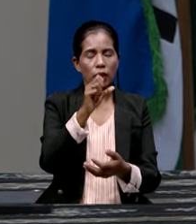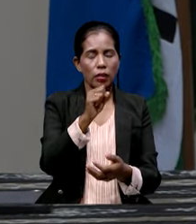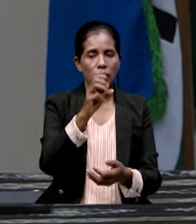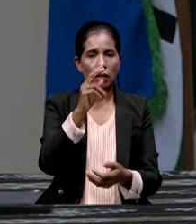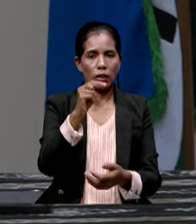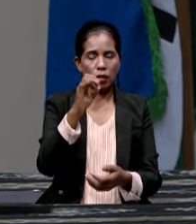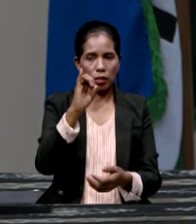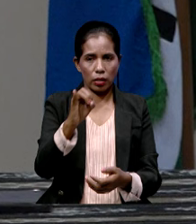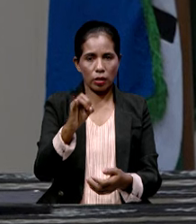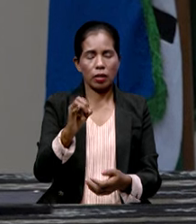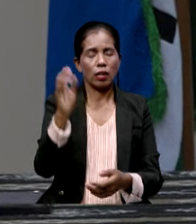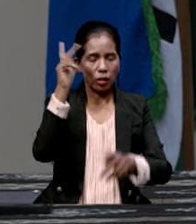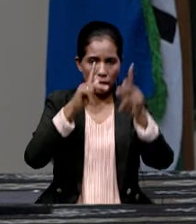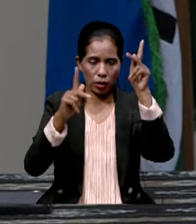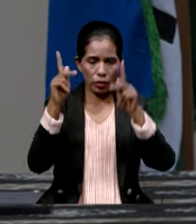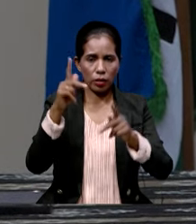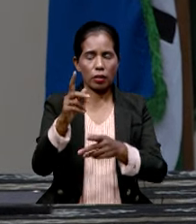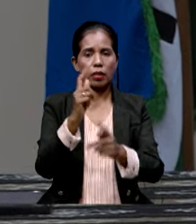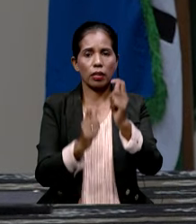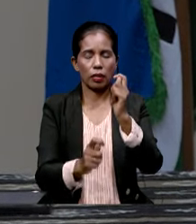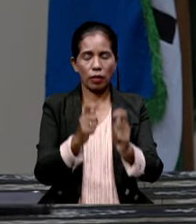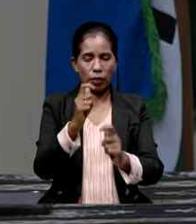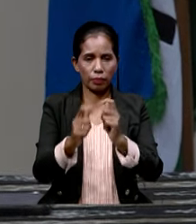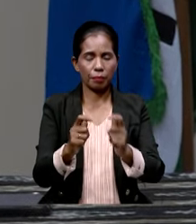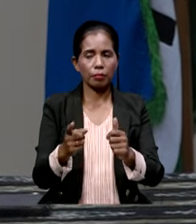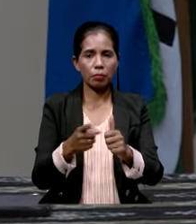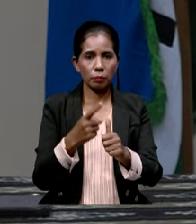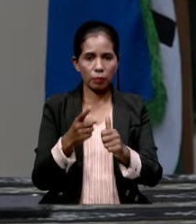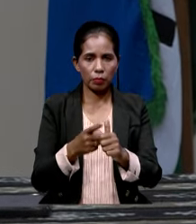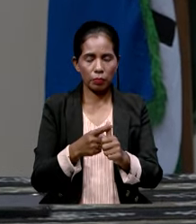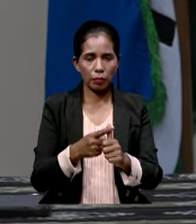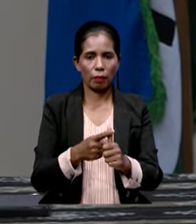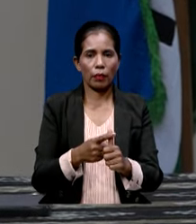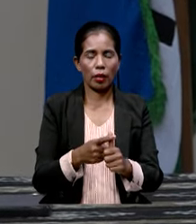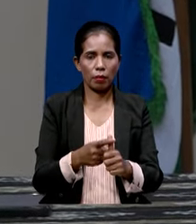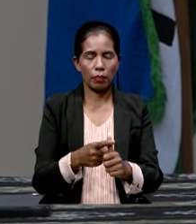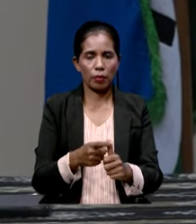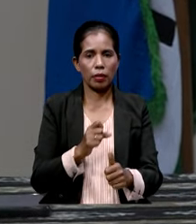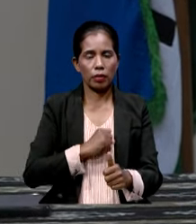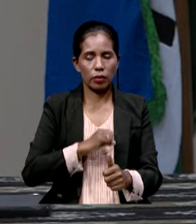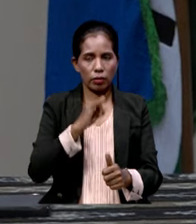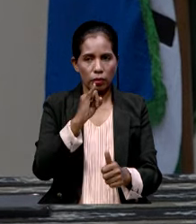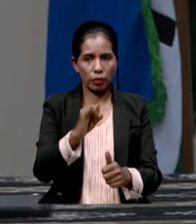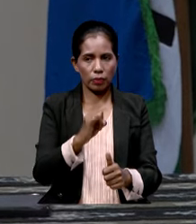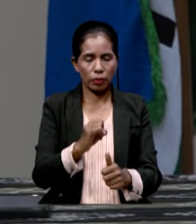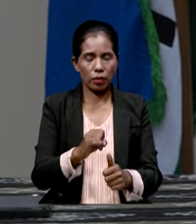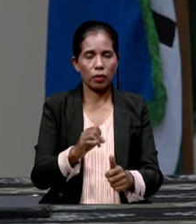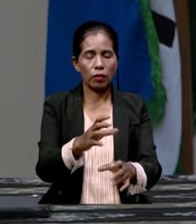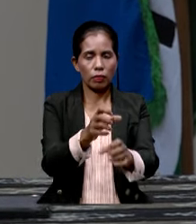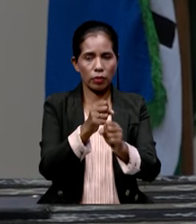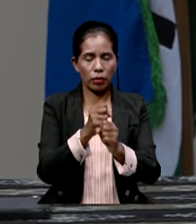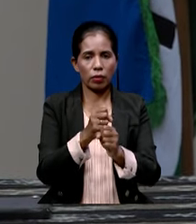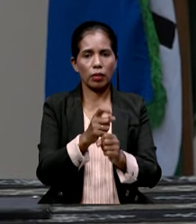dane tribunal judicial de primeira instancia de suai toma ona medida